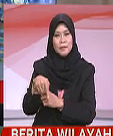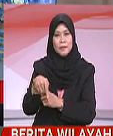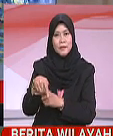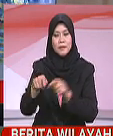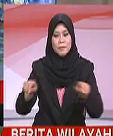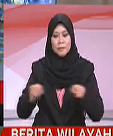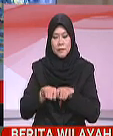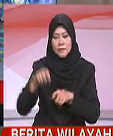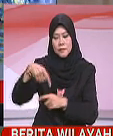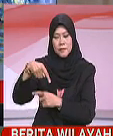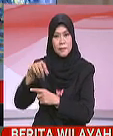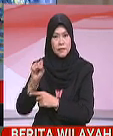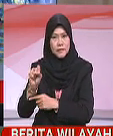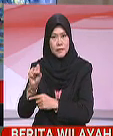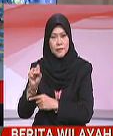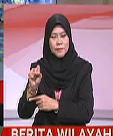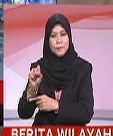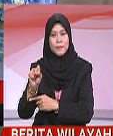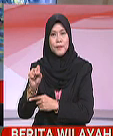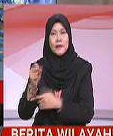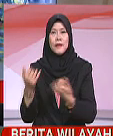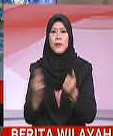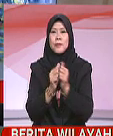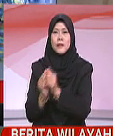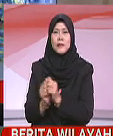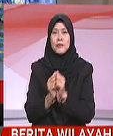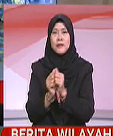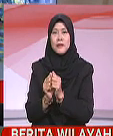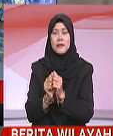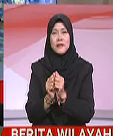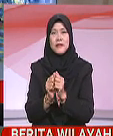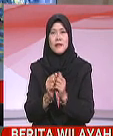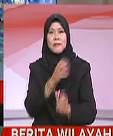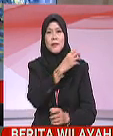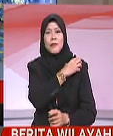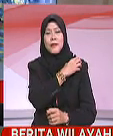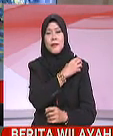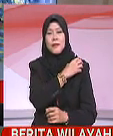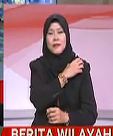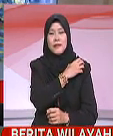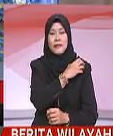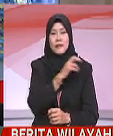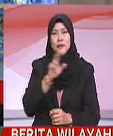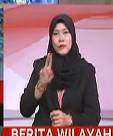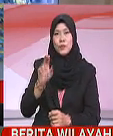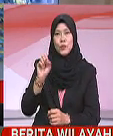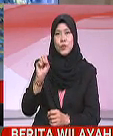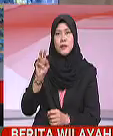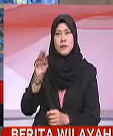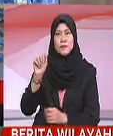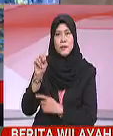di Pusat Pembinaan Sementara ini. Kita bersama dengan Kapten Pertahanan Awam Usman Harto.